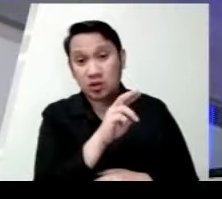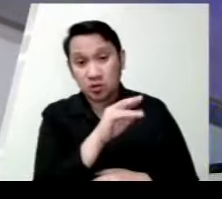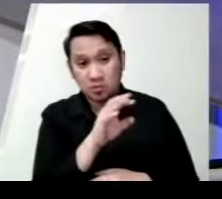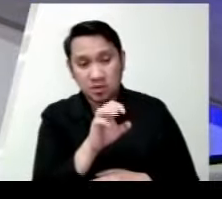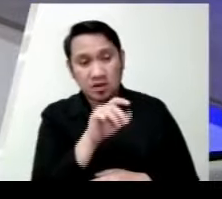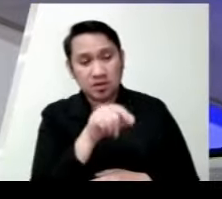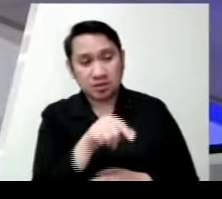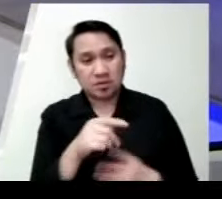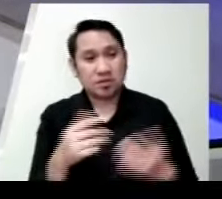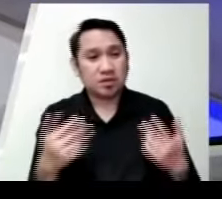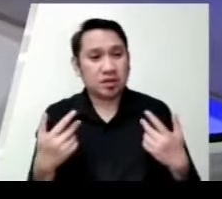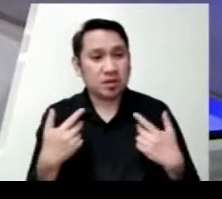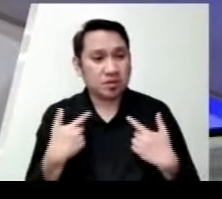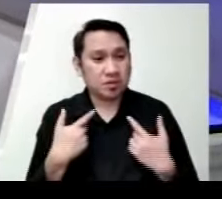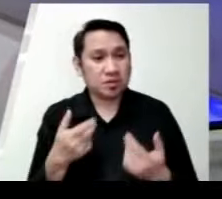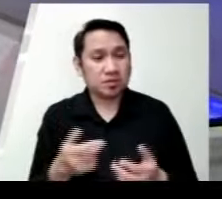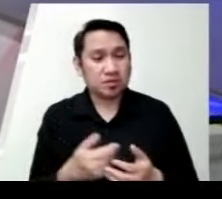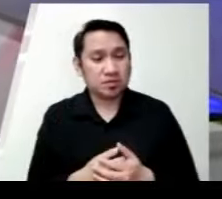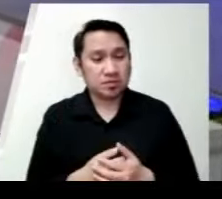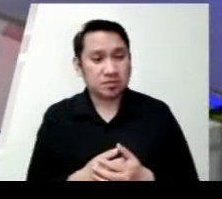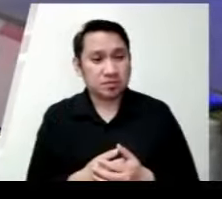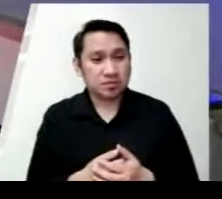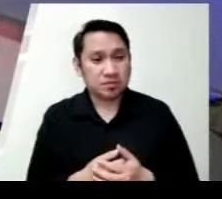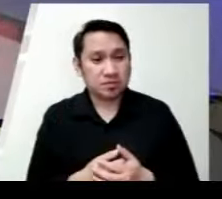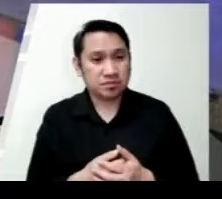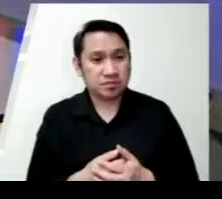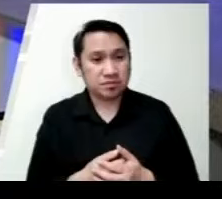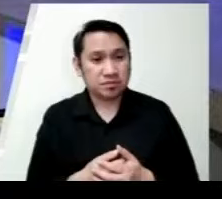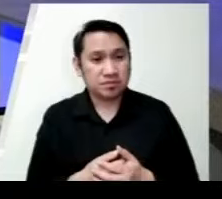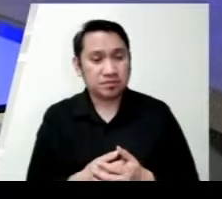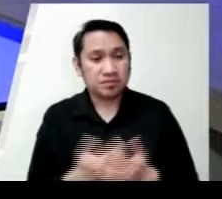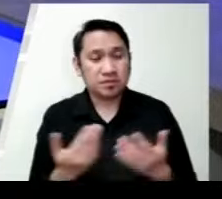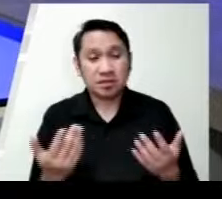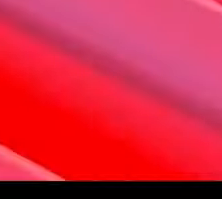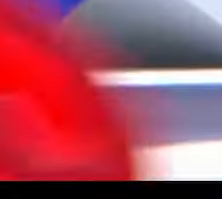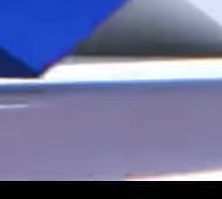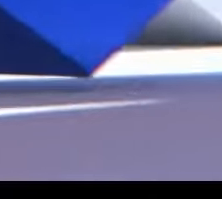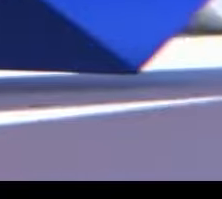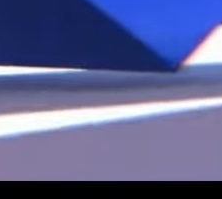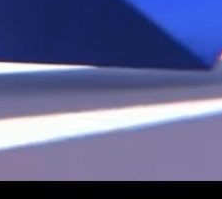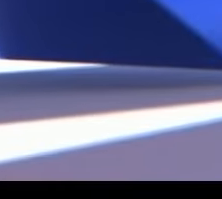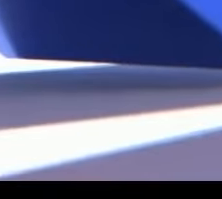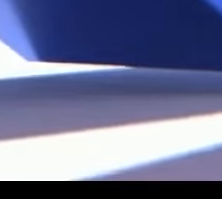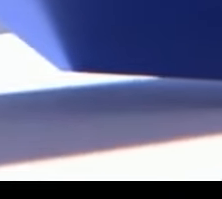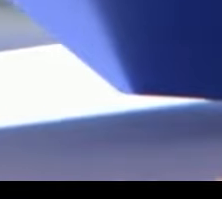David sa pinagbibidahan nilang family series na Pulang Araw. Makichika kay Lars Santiago.